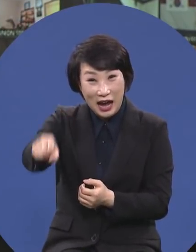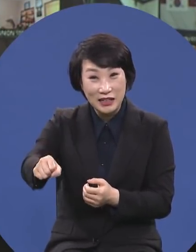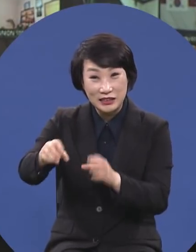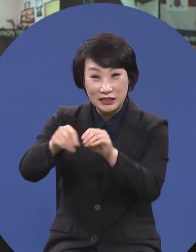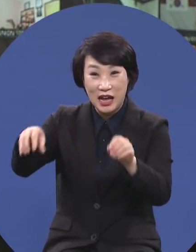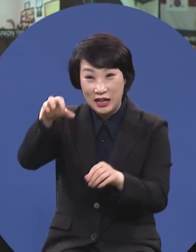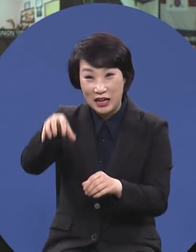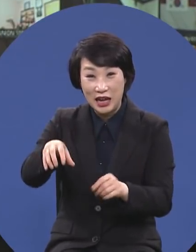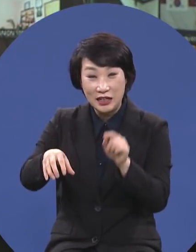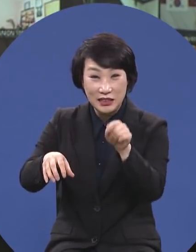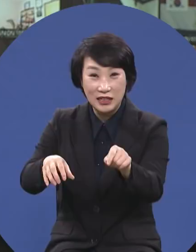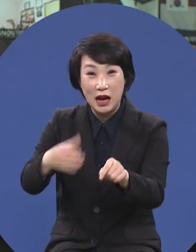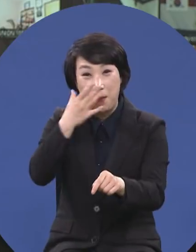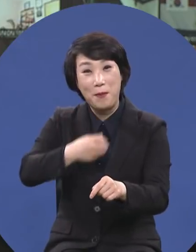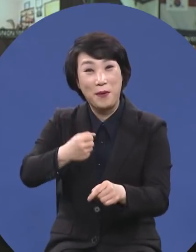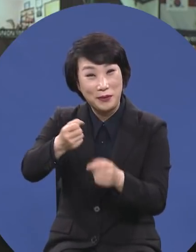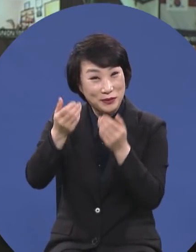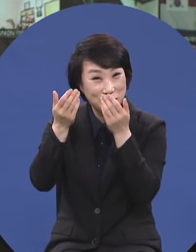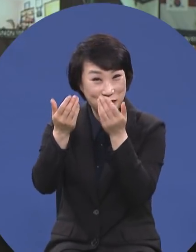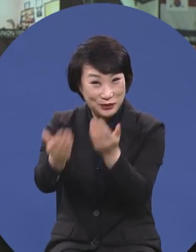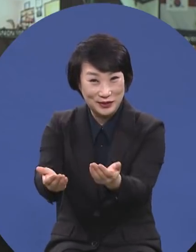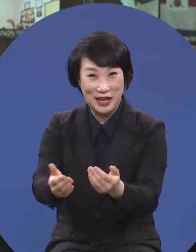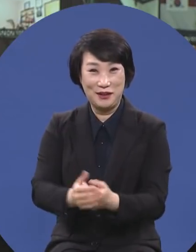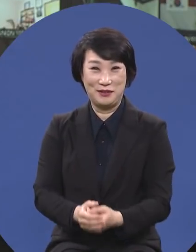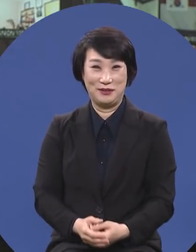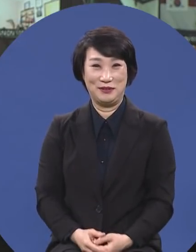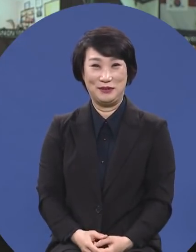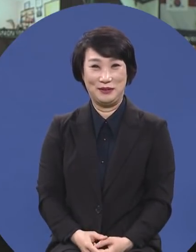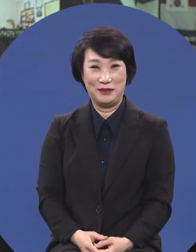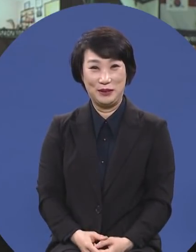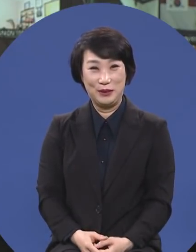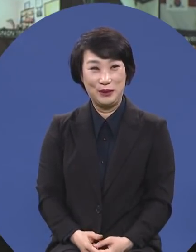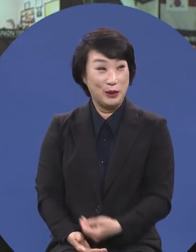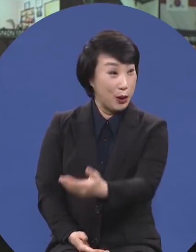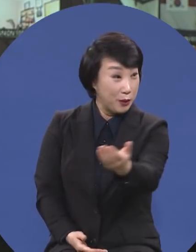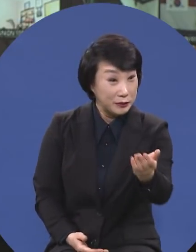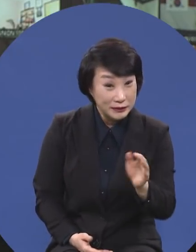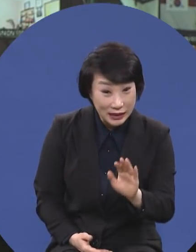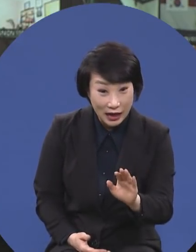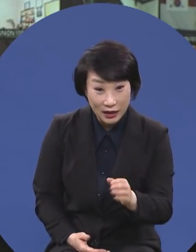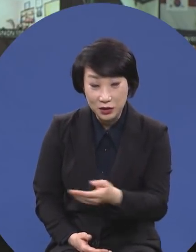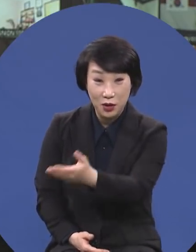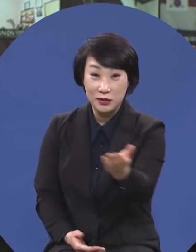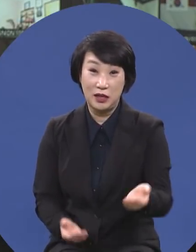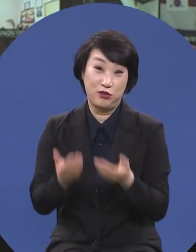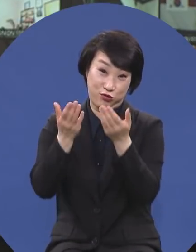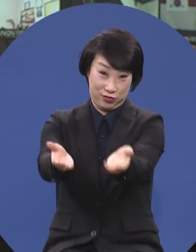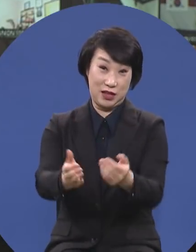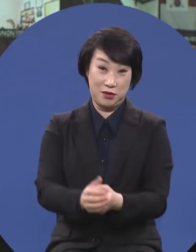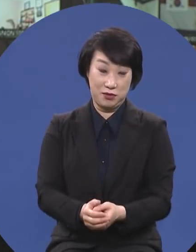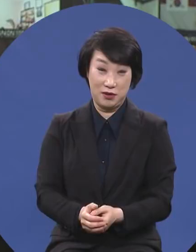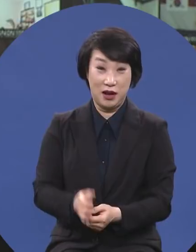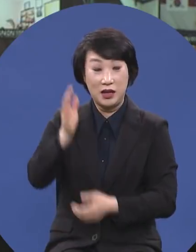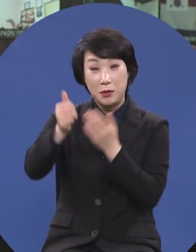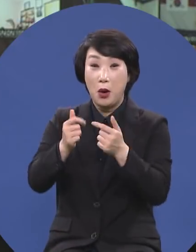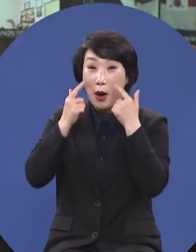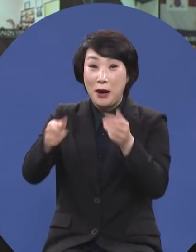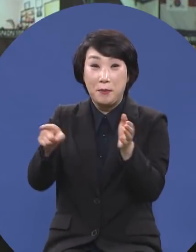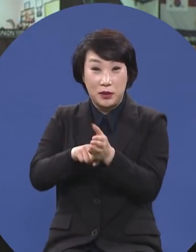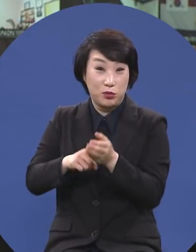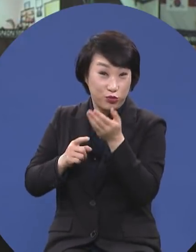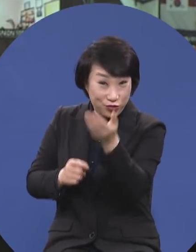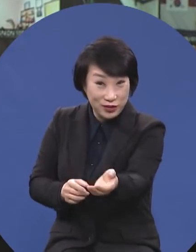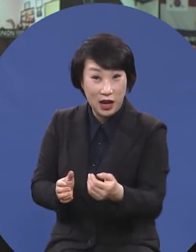땅에서 네가 복을 주실 것임이니라. 내가 너에게 던졌다. 하나님의 확신을